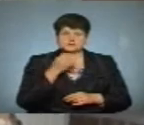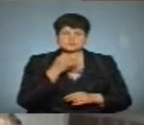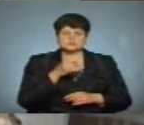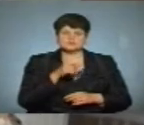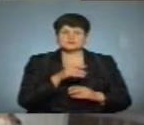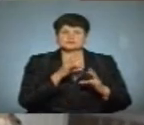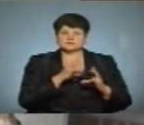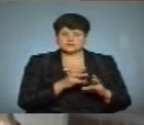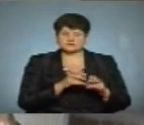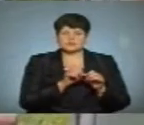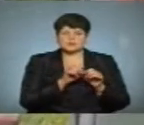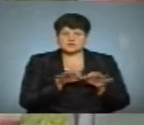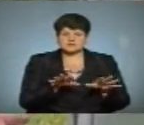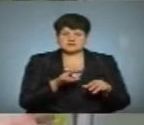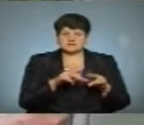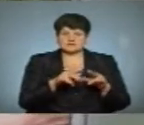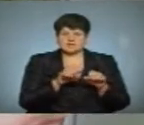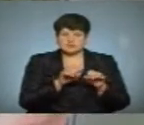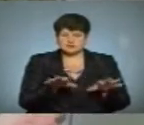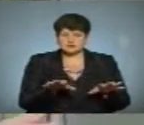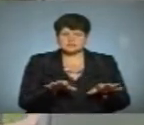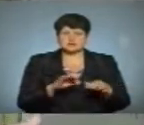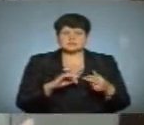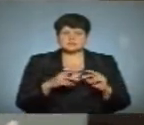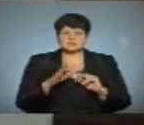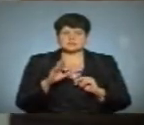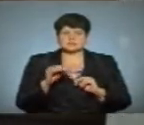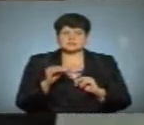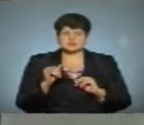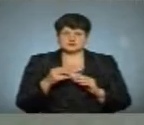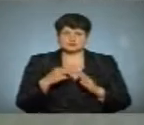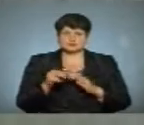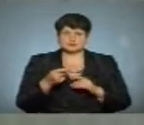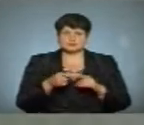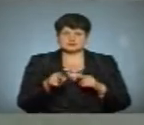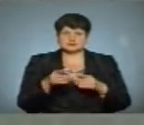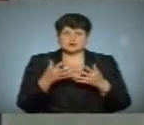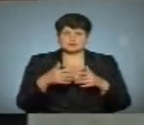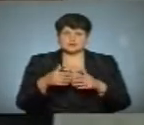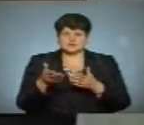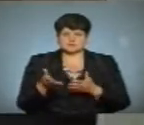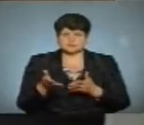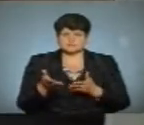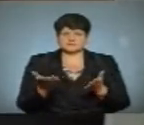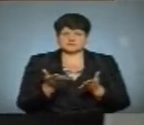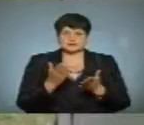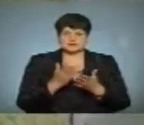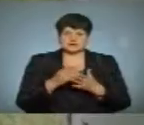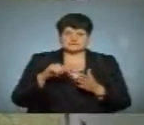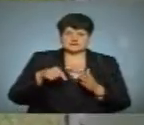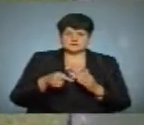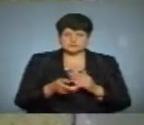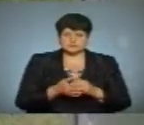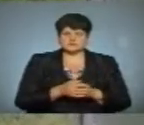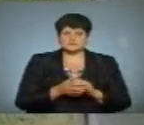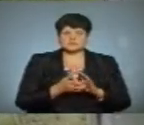аварійною, вони її розвалили. Замість вежі вони купили це обладнання, яке є в свердловині.